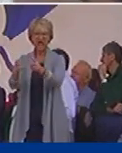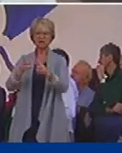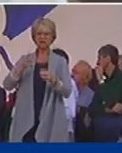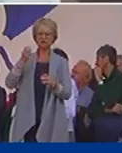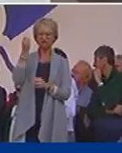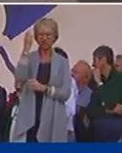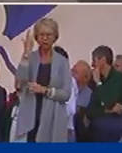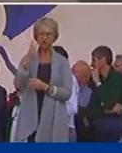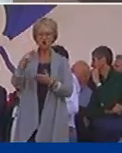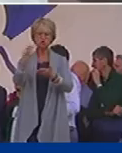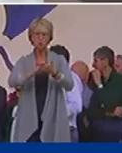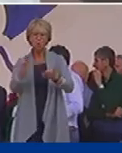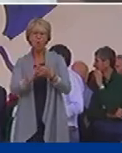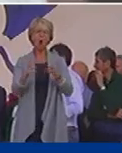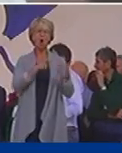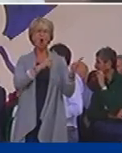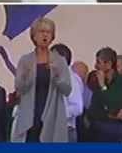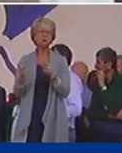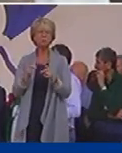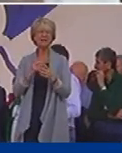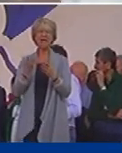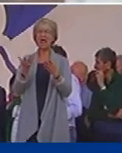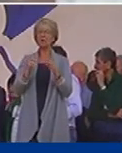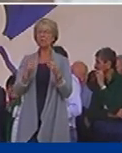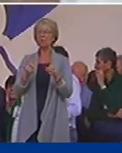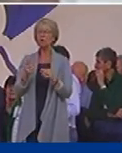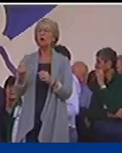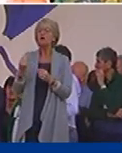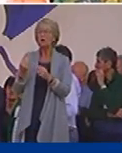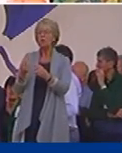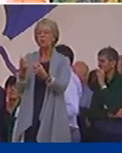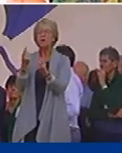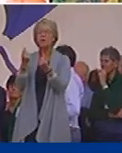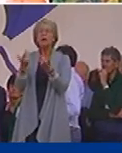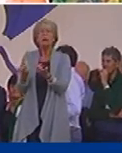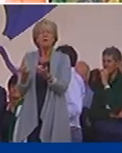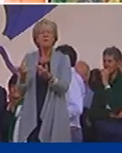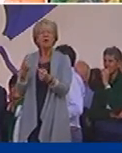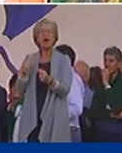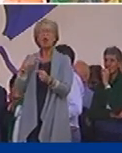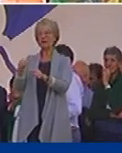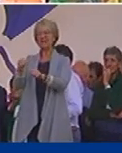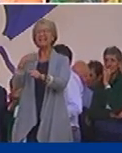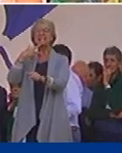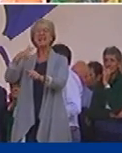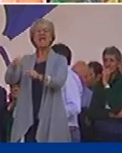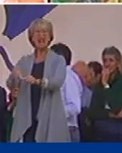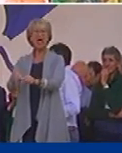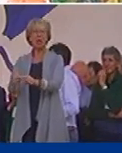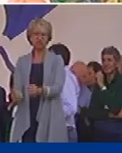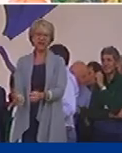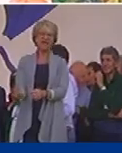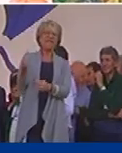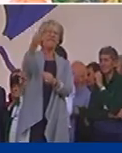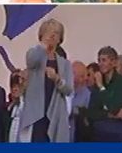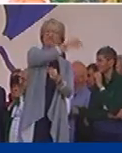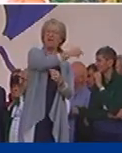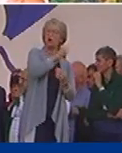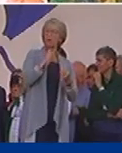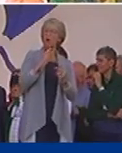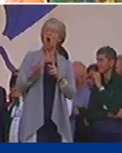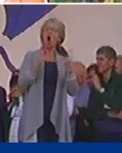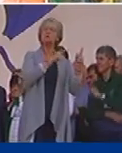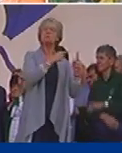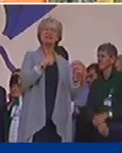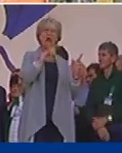scuole, ospedali al Sul, perché altrimenti dalla Calabria non verrebbero in Veneto, in Lombardia a farsi curare, perché altrimenti